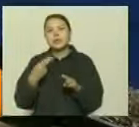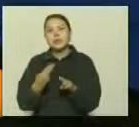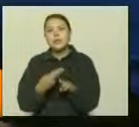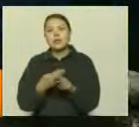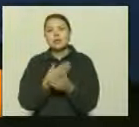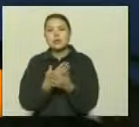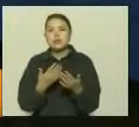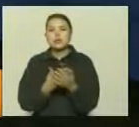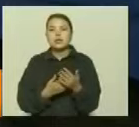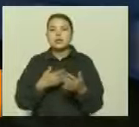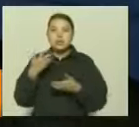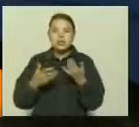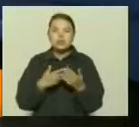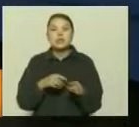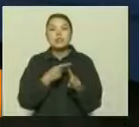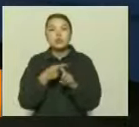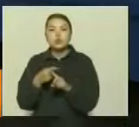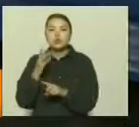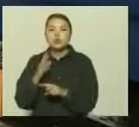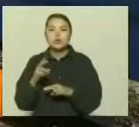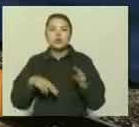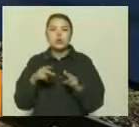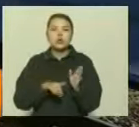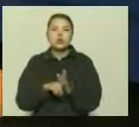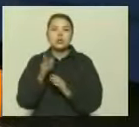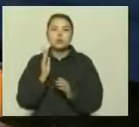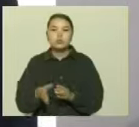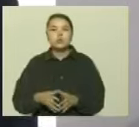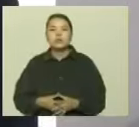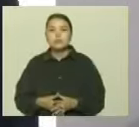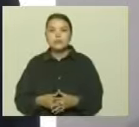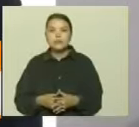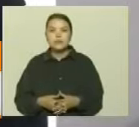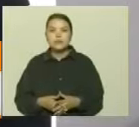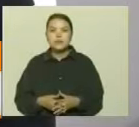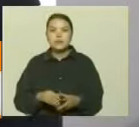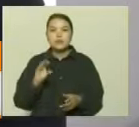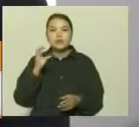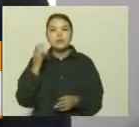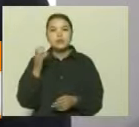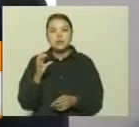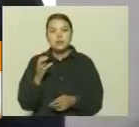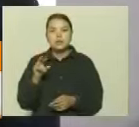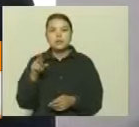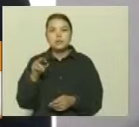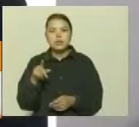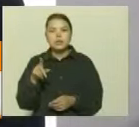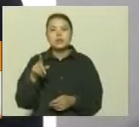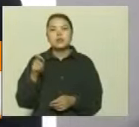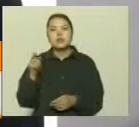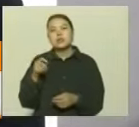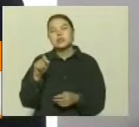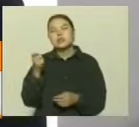әзірленуде. Сараптама оң қорытынды шығарса, құрылыс жұмыстары басталмақ. Бұл сәрсенбі, жұма және жексенбі